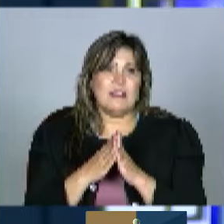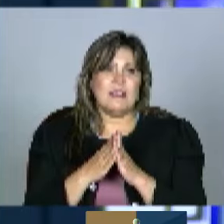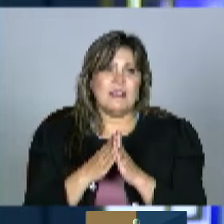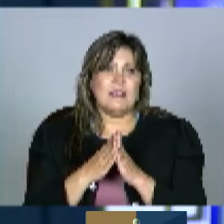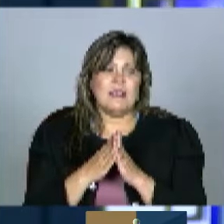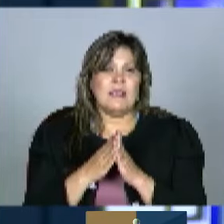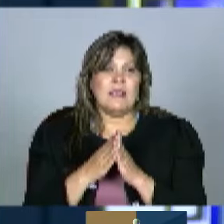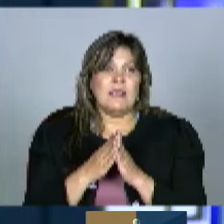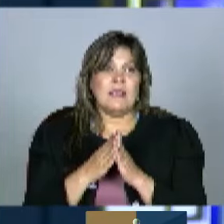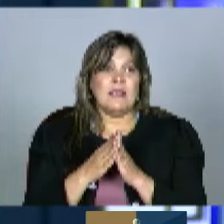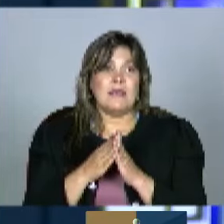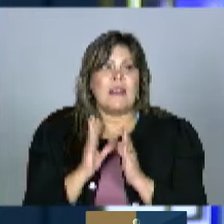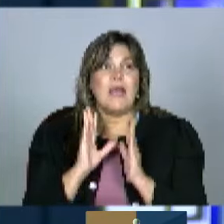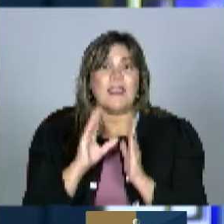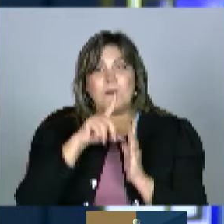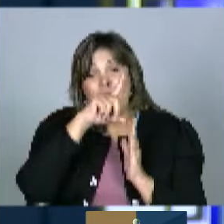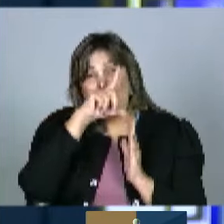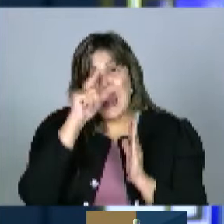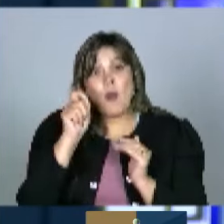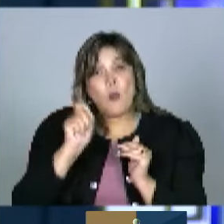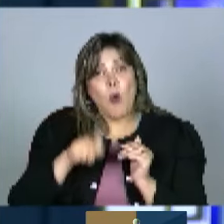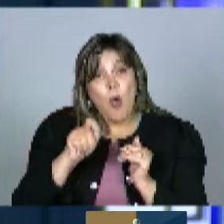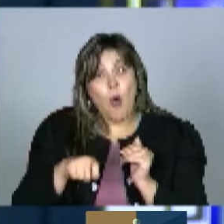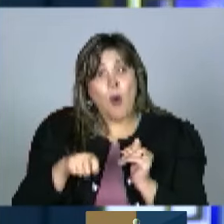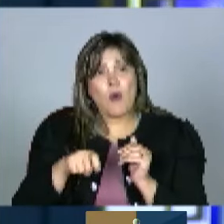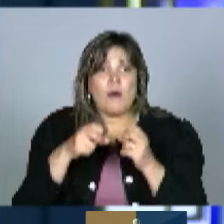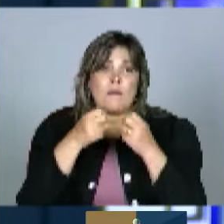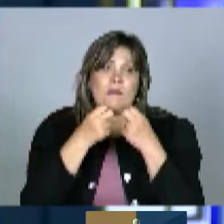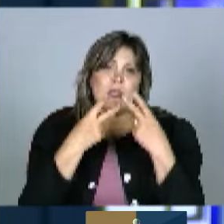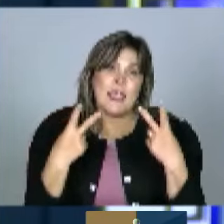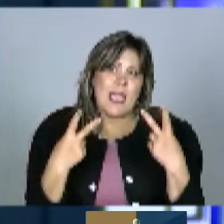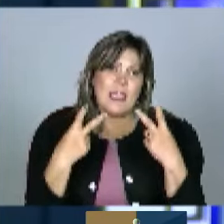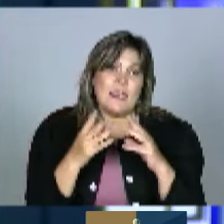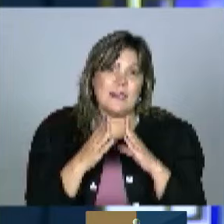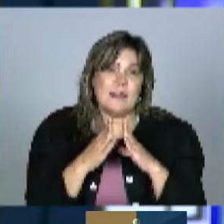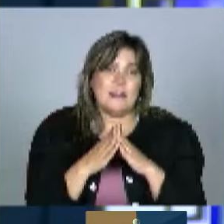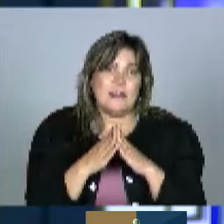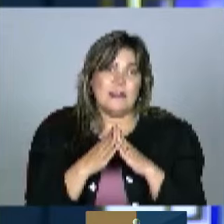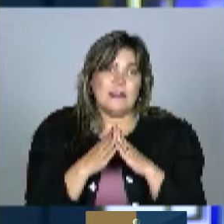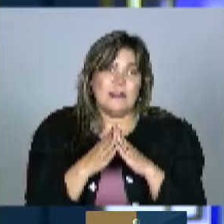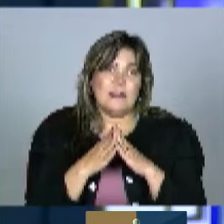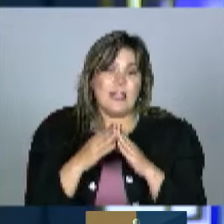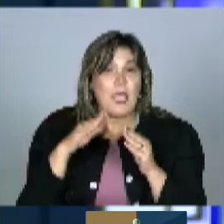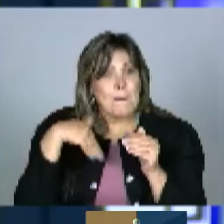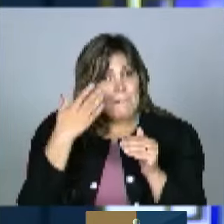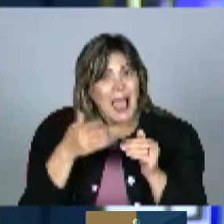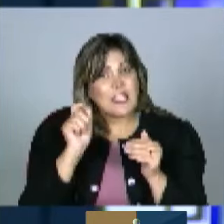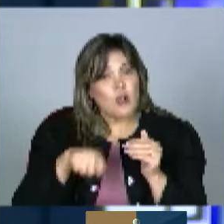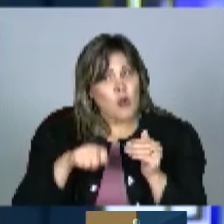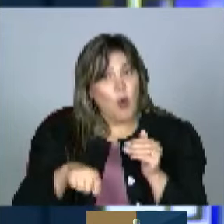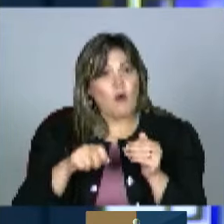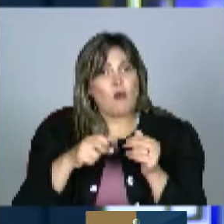الحكم نهائي طيب فرضنا ان بقى نهائي وما حدش السق اه بعد ما يصير